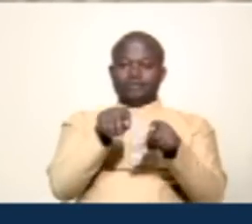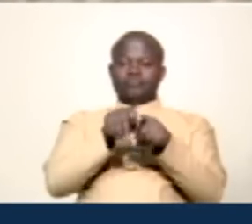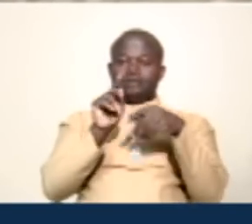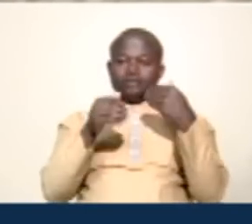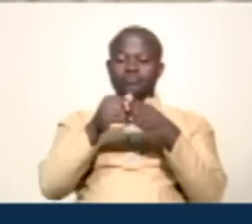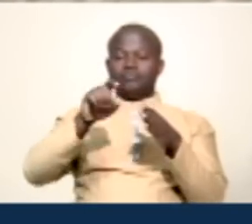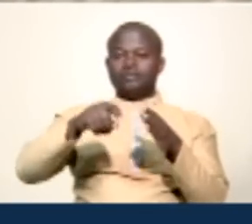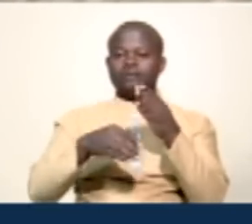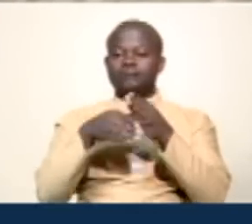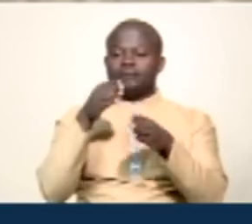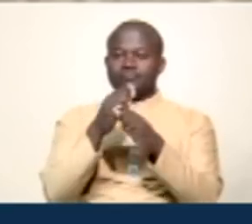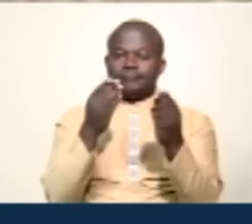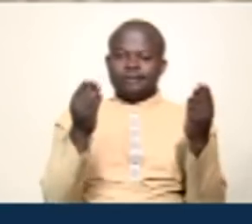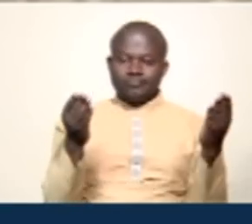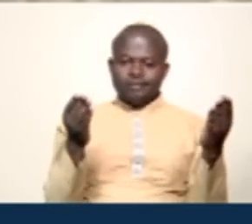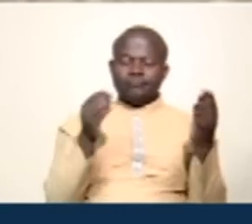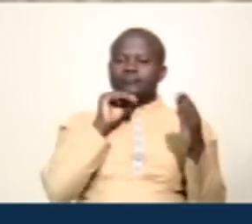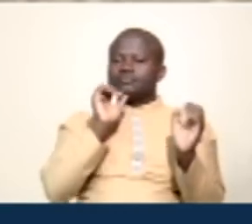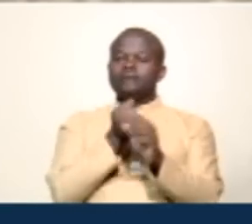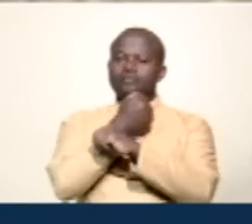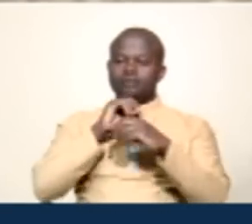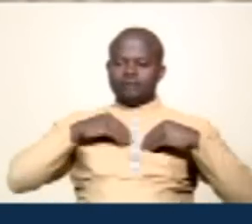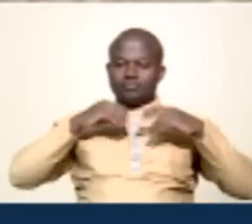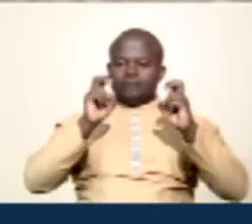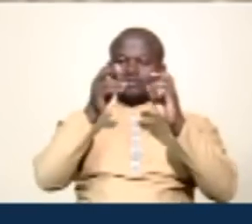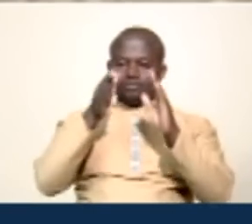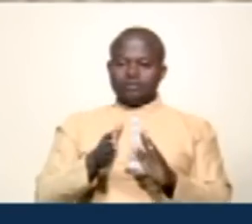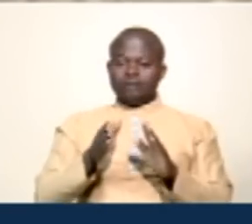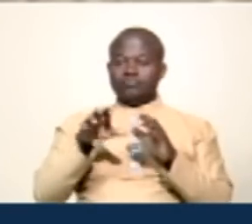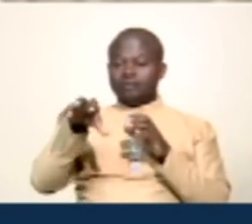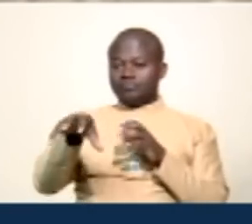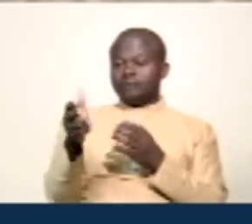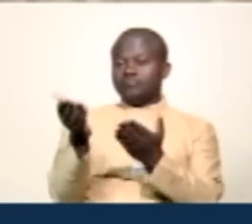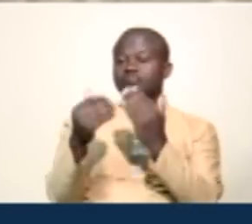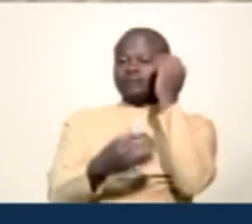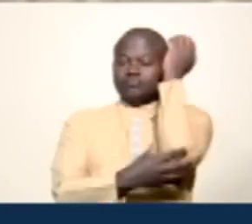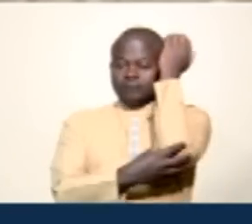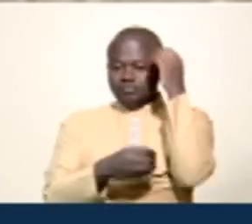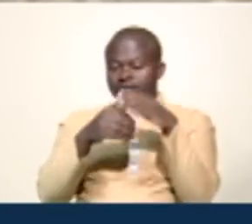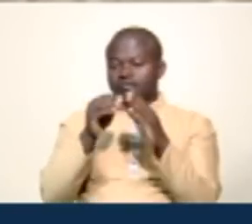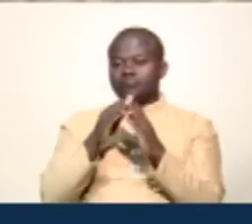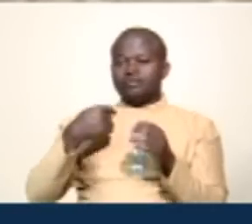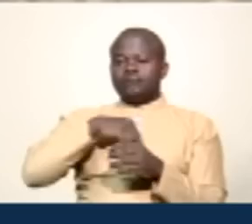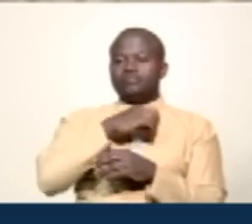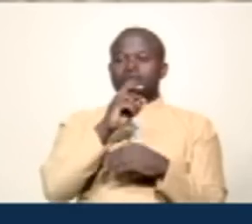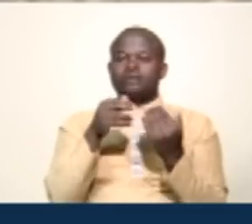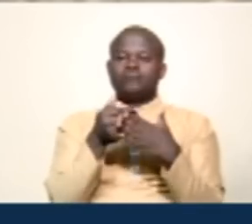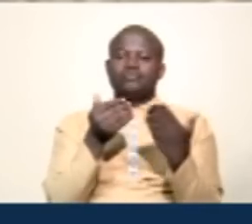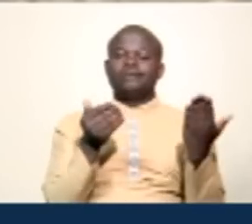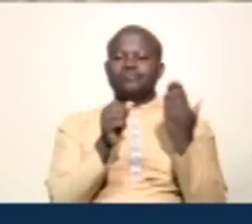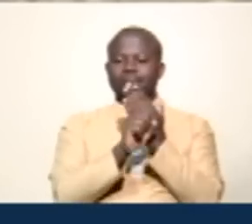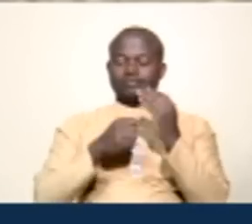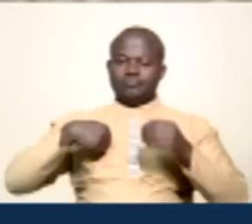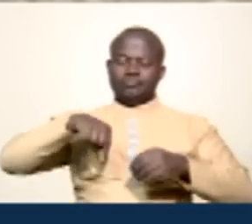bakeneye kubakirwa. Ntabwo twakwemera ko hari umuntu mugufi uraho ngaho mu mudugudu iwacu cyangwa se mu